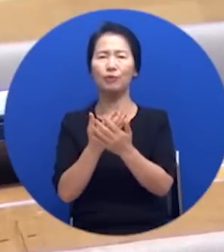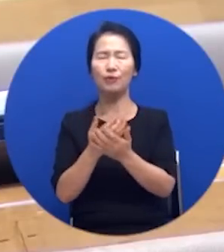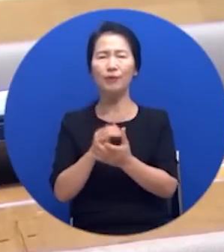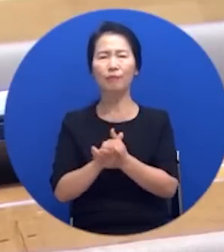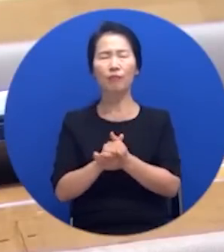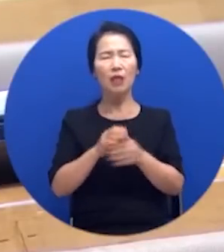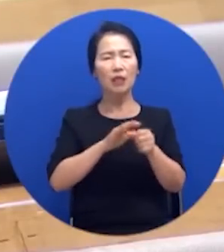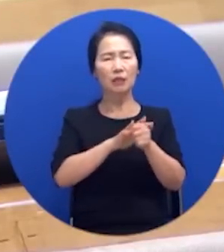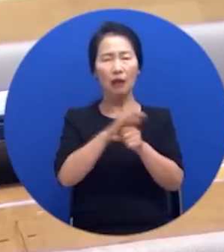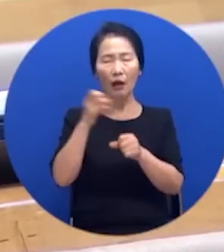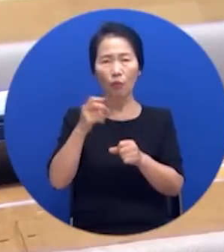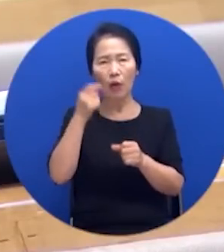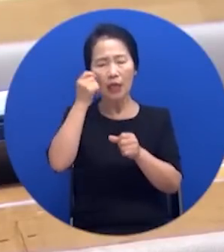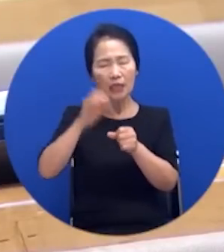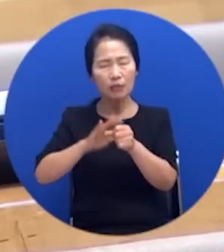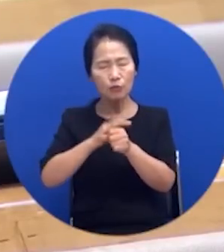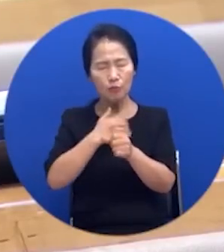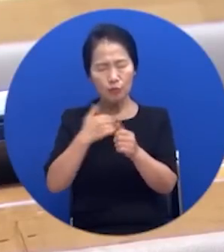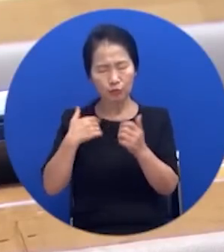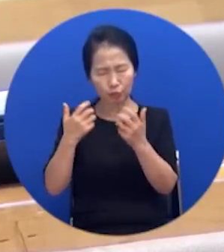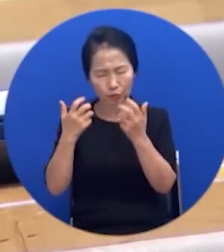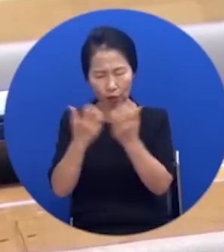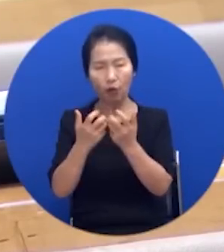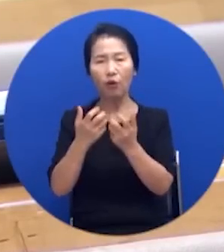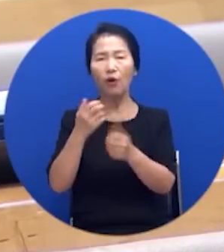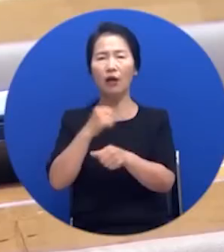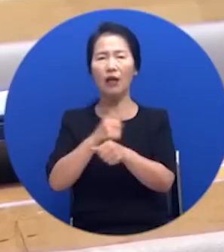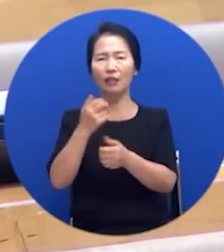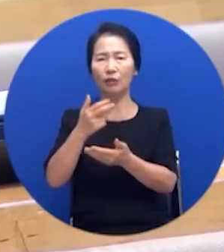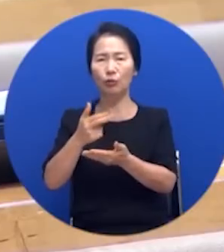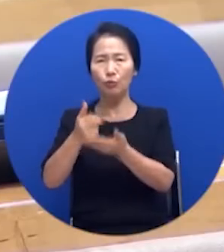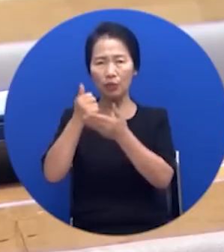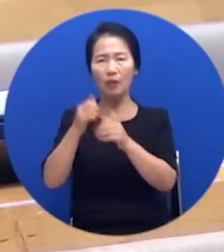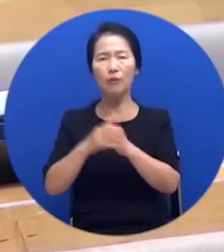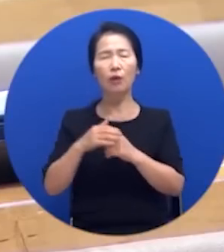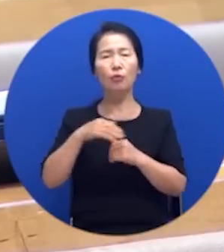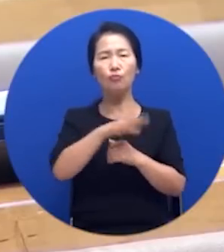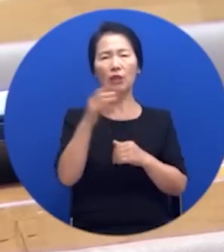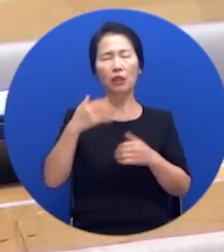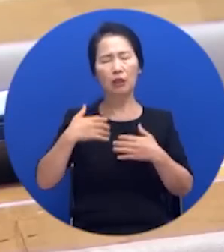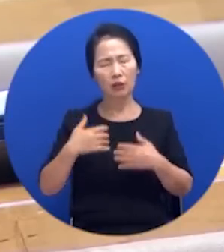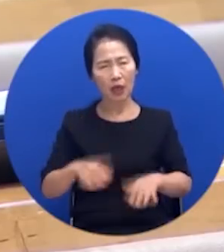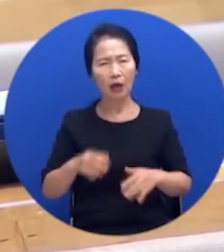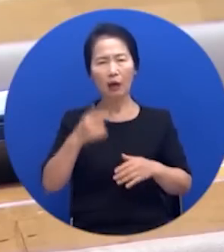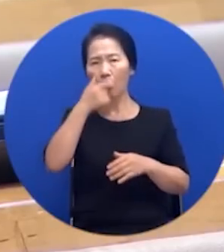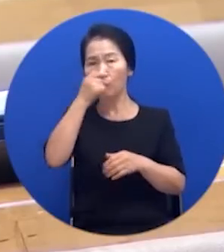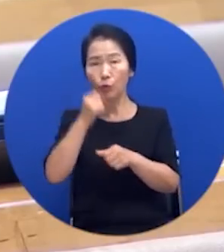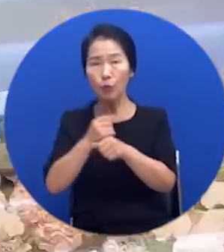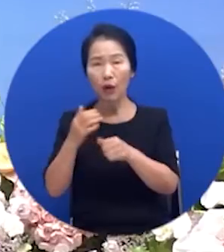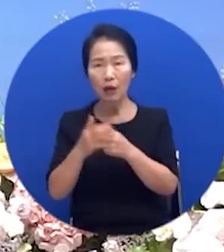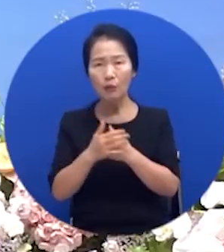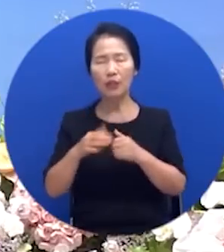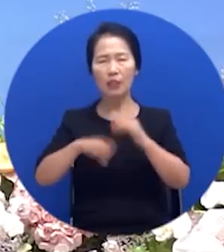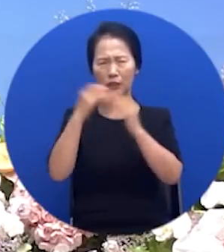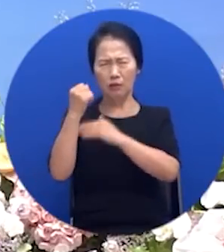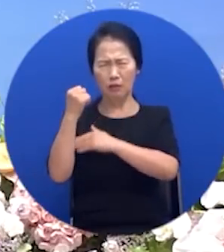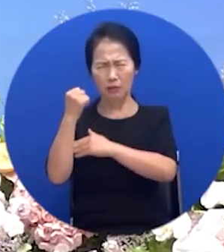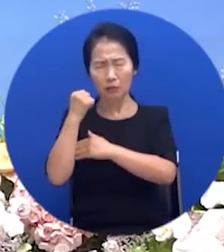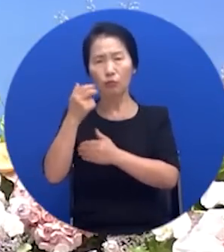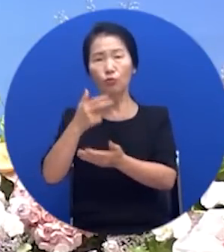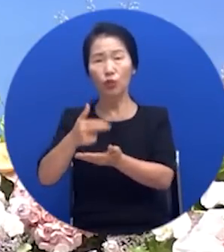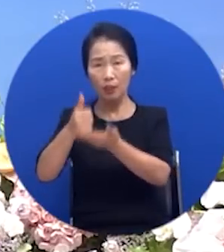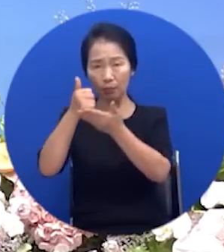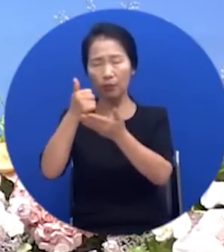사랑과 긍휼이 풍성하신 주님, 저희들은 연약하고 부족하오니 전능하신 주님께서 우리와